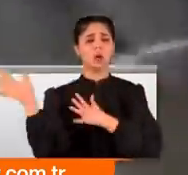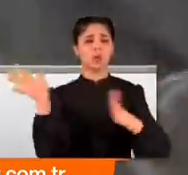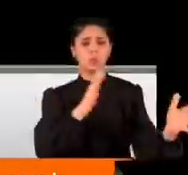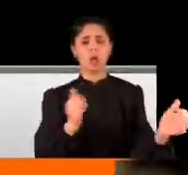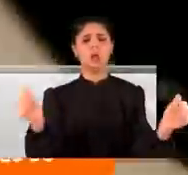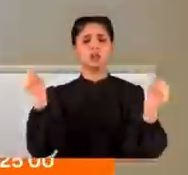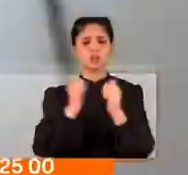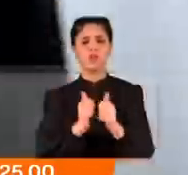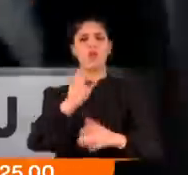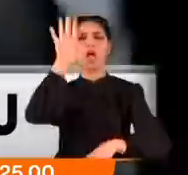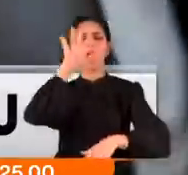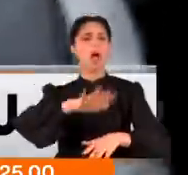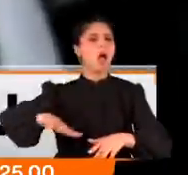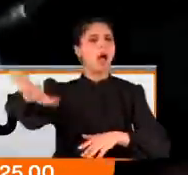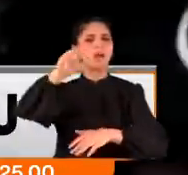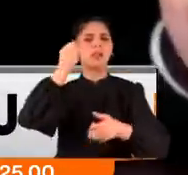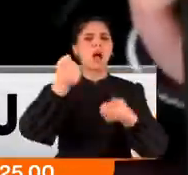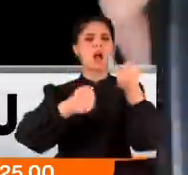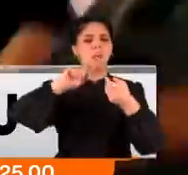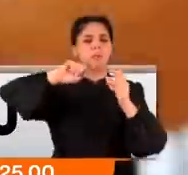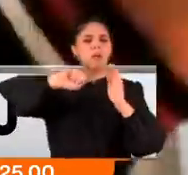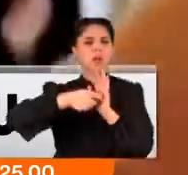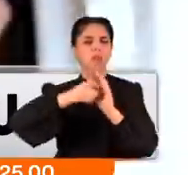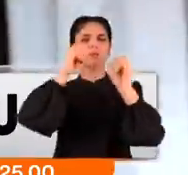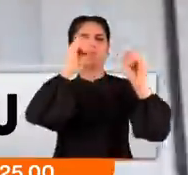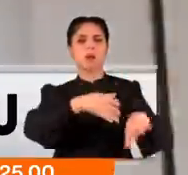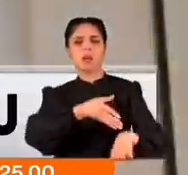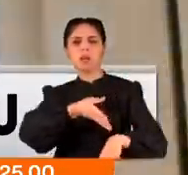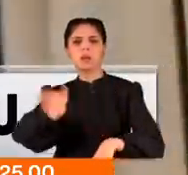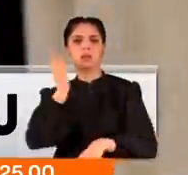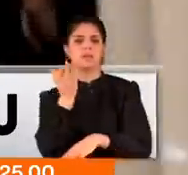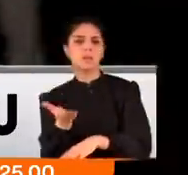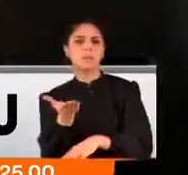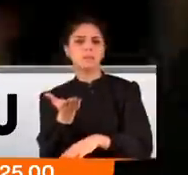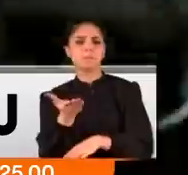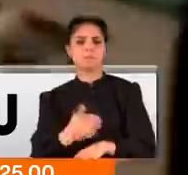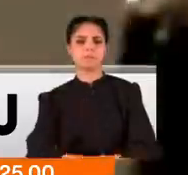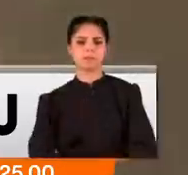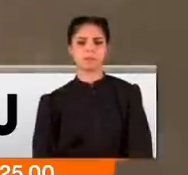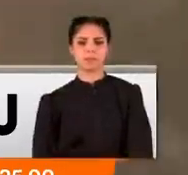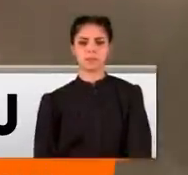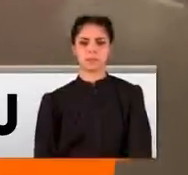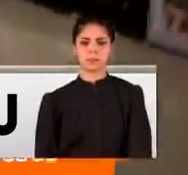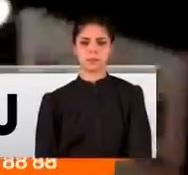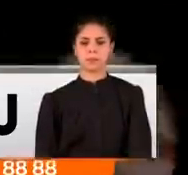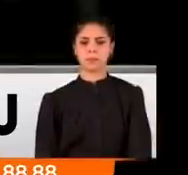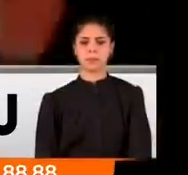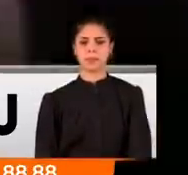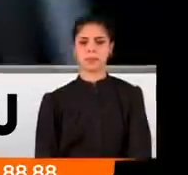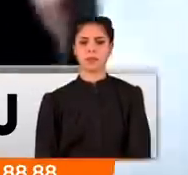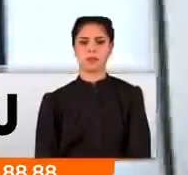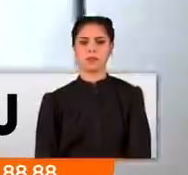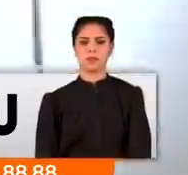kontak kapadı. İstanbul Büyükşehir Belediyesi'nin yani şu ana şartlardaki şu hale bakın. Saat 6'da işten